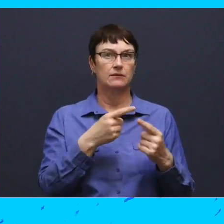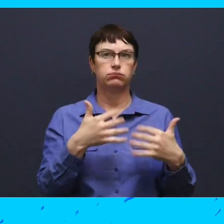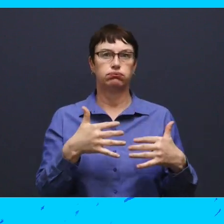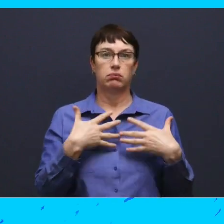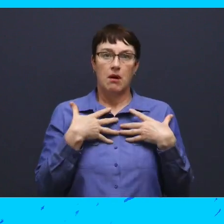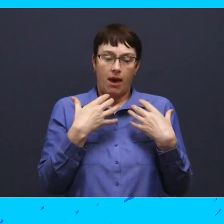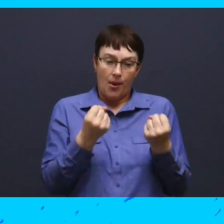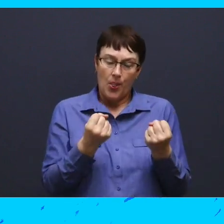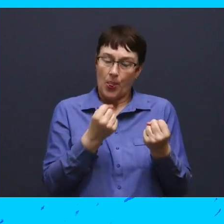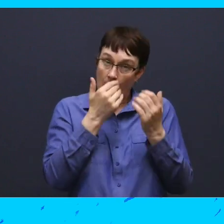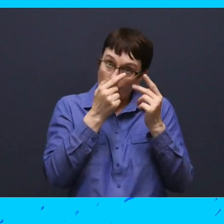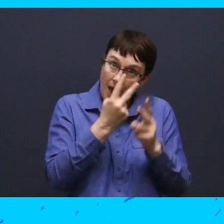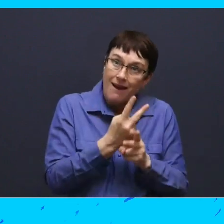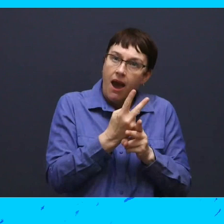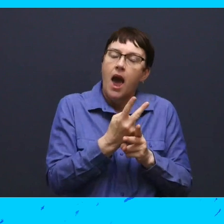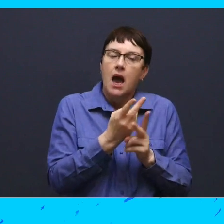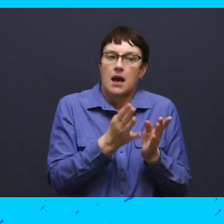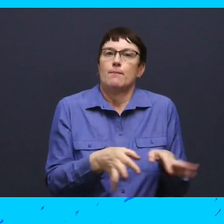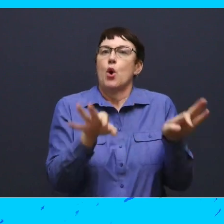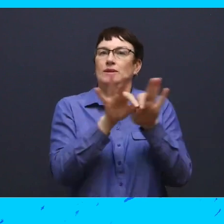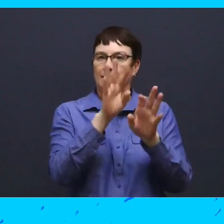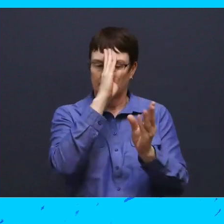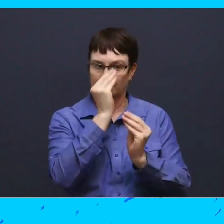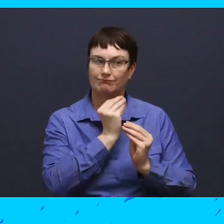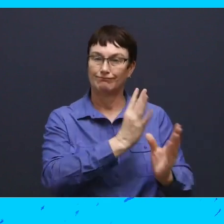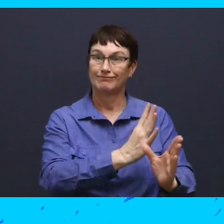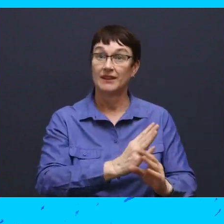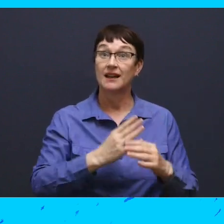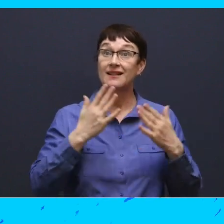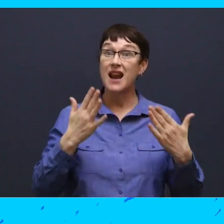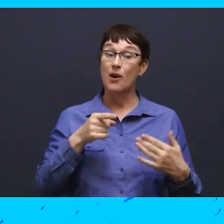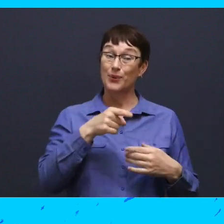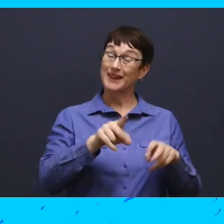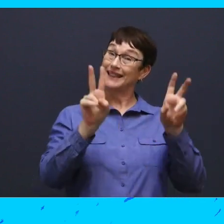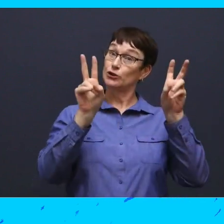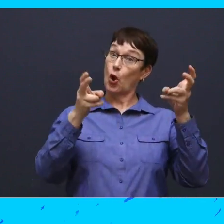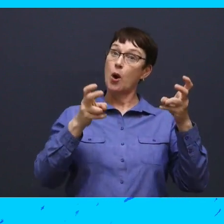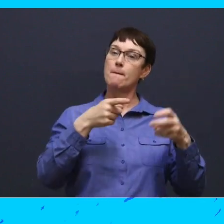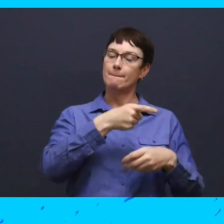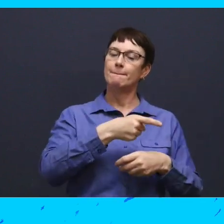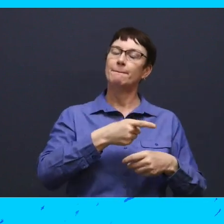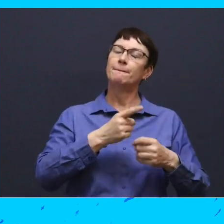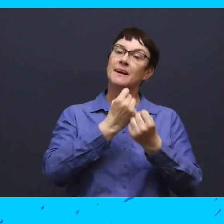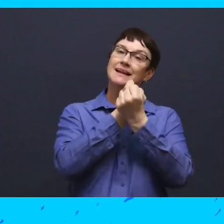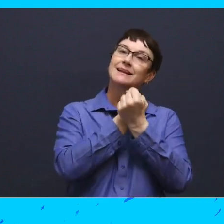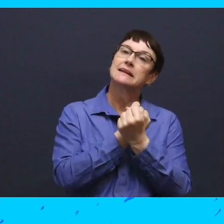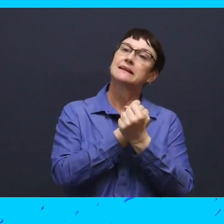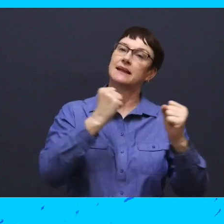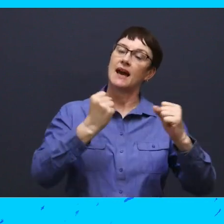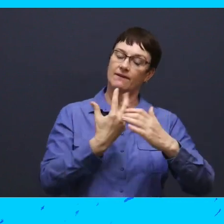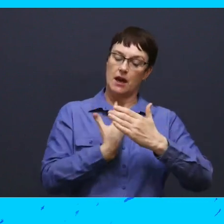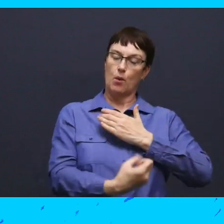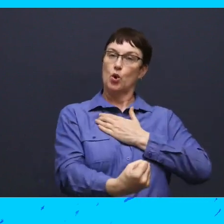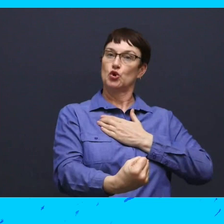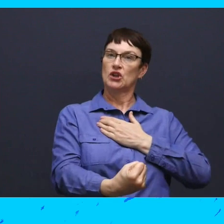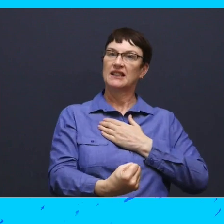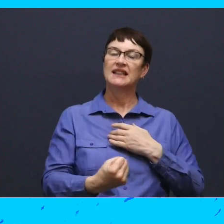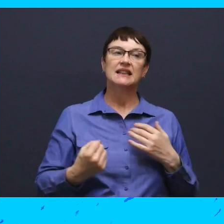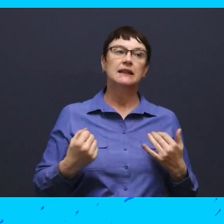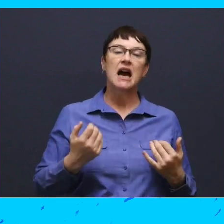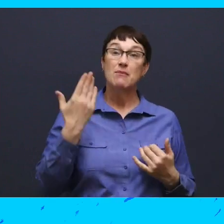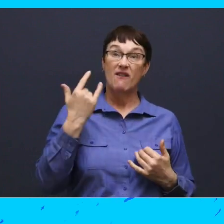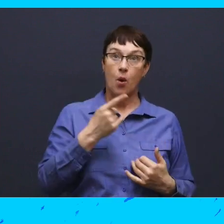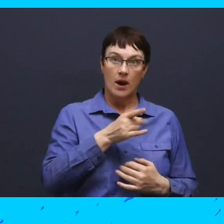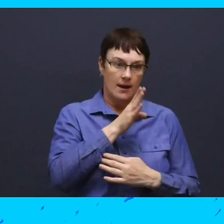avec d'autres organisations au Malawi et avec d'autres secteurs